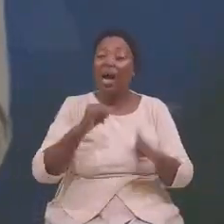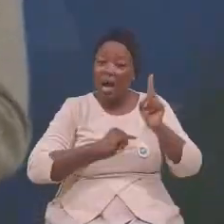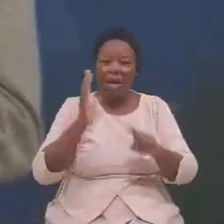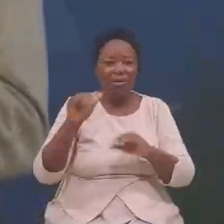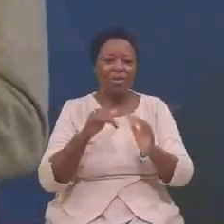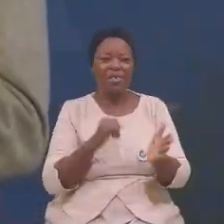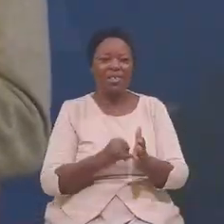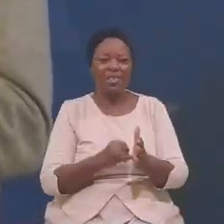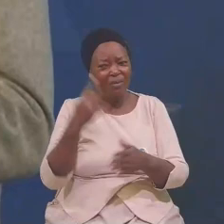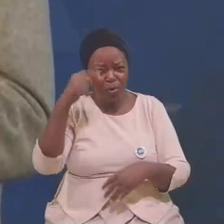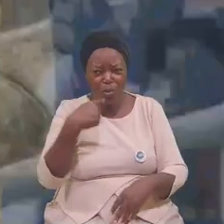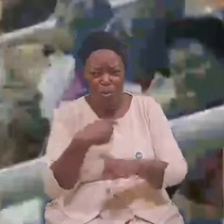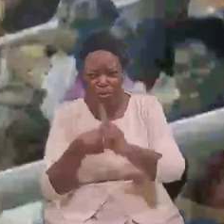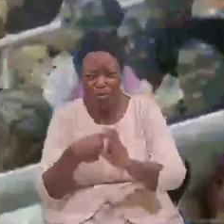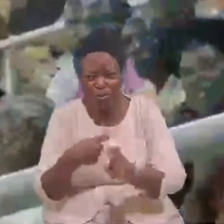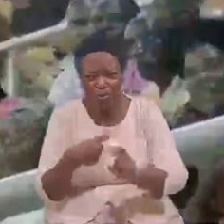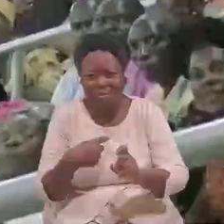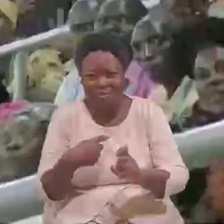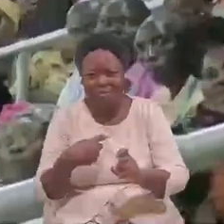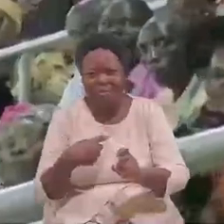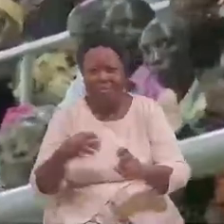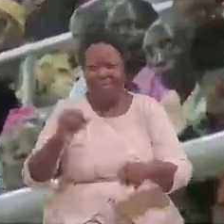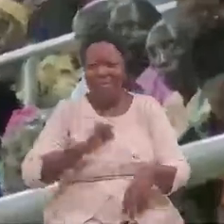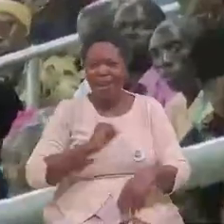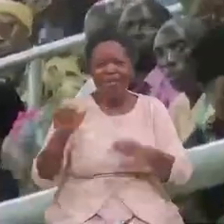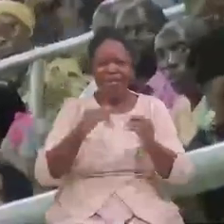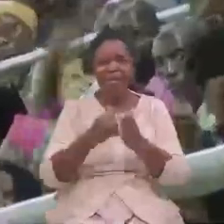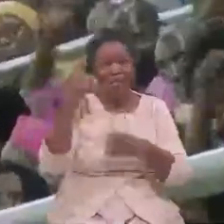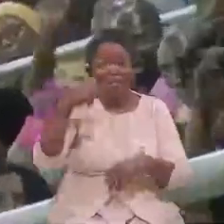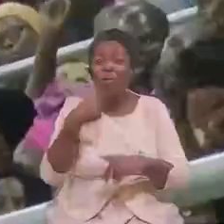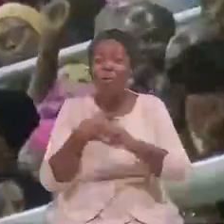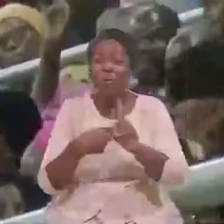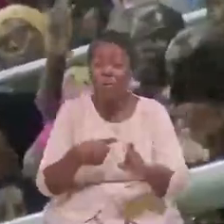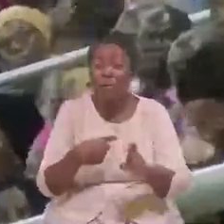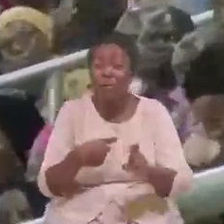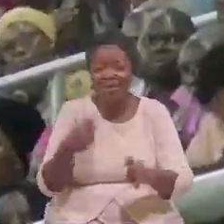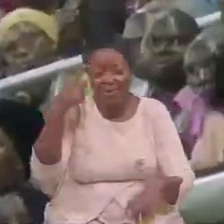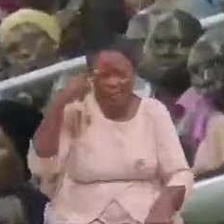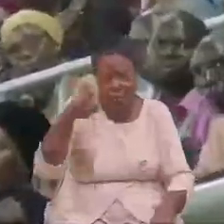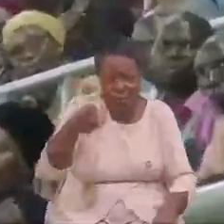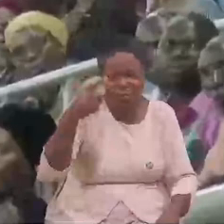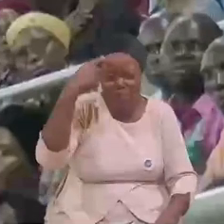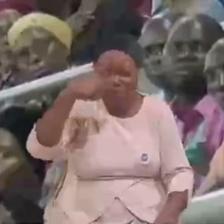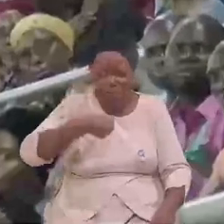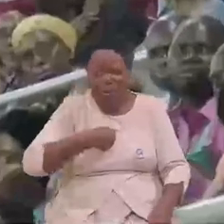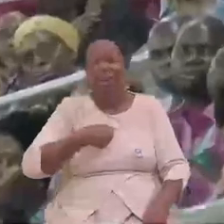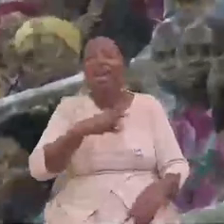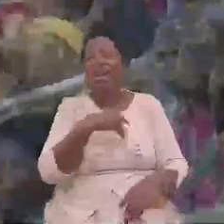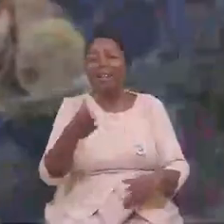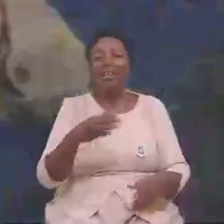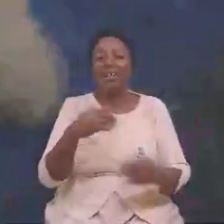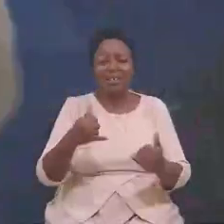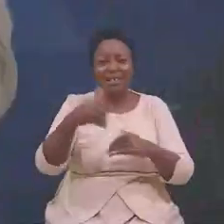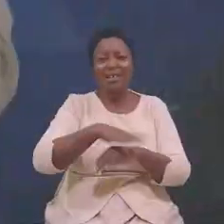qui? Je le ferai pour qui? Pour toi là-bas ce soir, ton heure de miracle